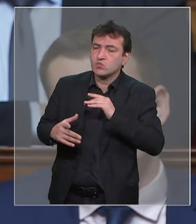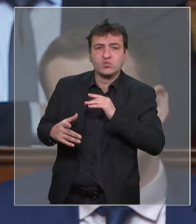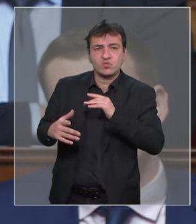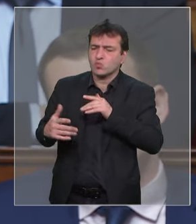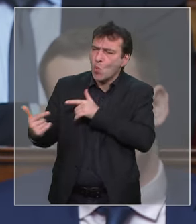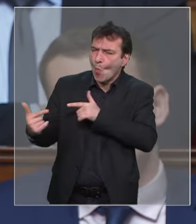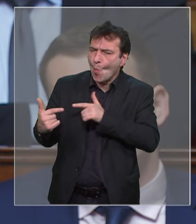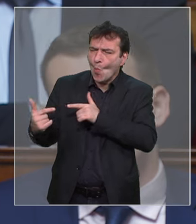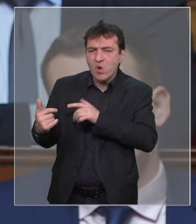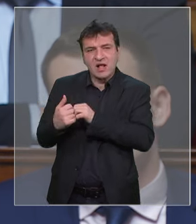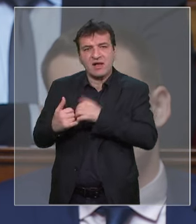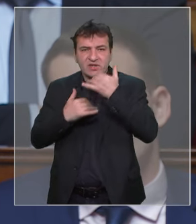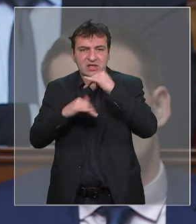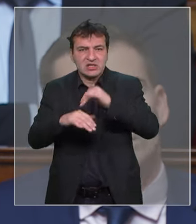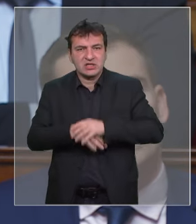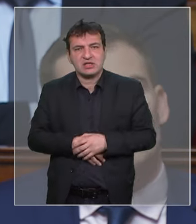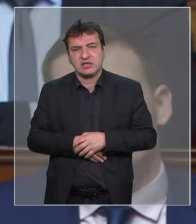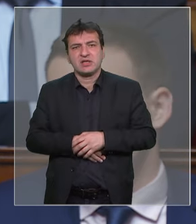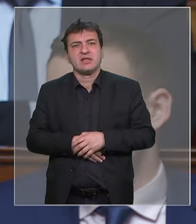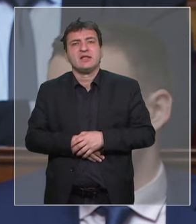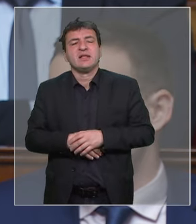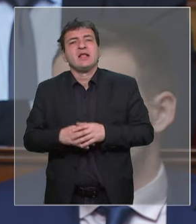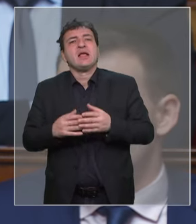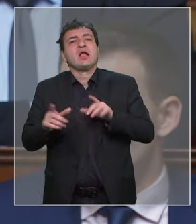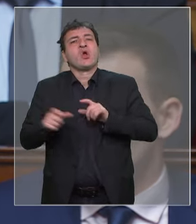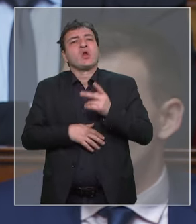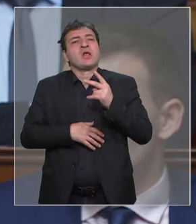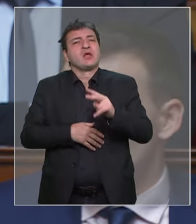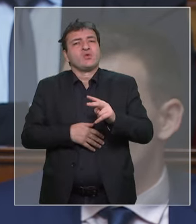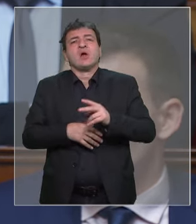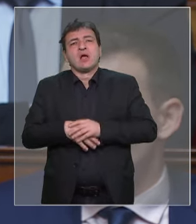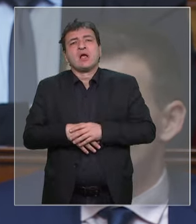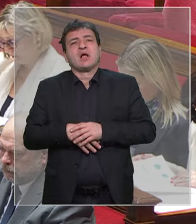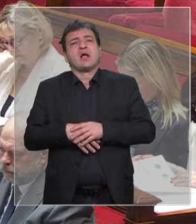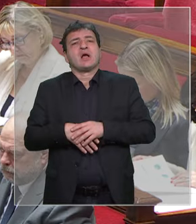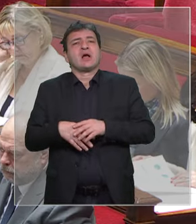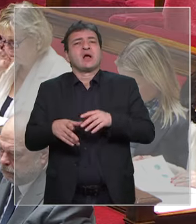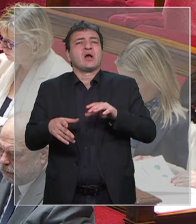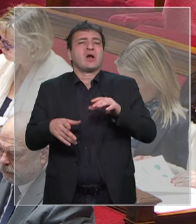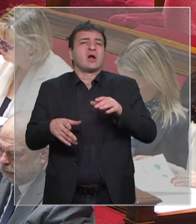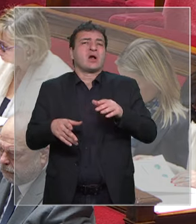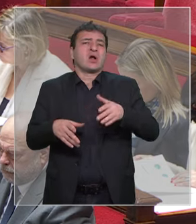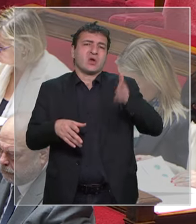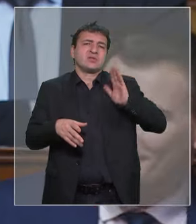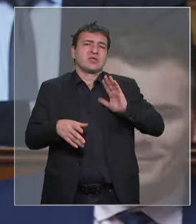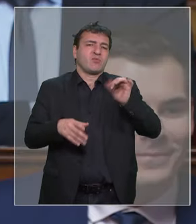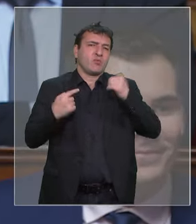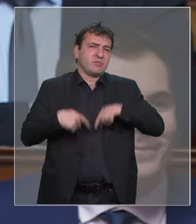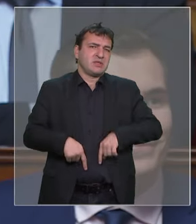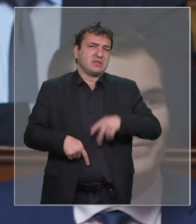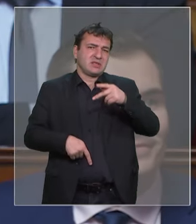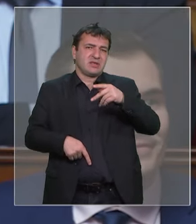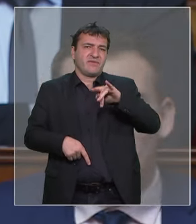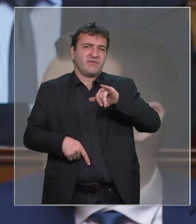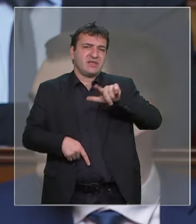ministre, Édouard Philippe, qui me contredirait si l'on en croit ses dernières prises de position sur cette question. Dès lors, monsieur le ministre, la France va-t-elle